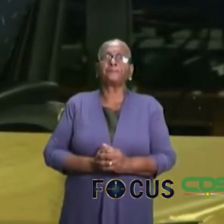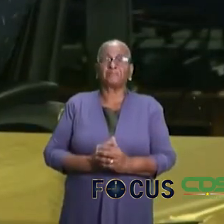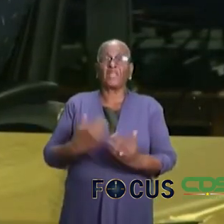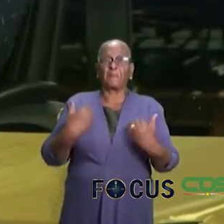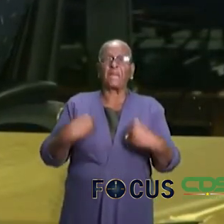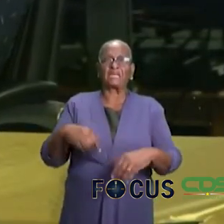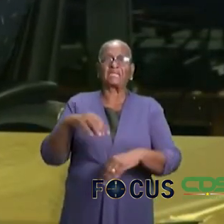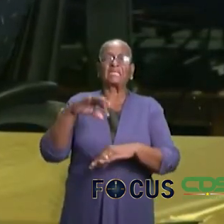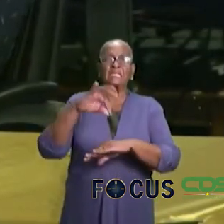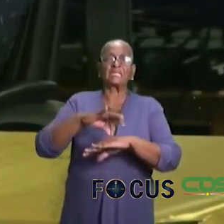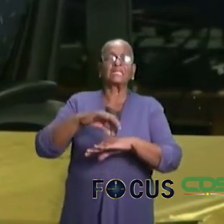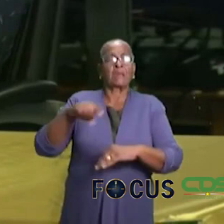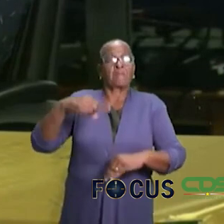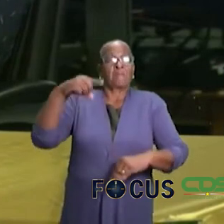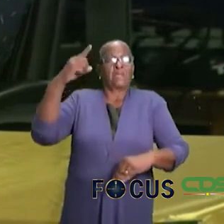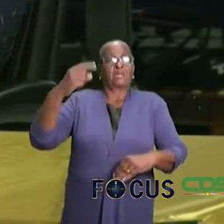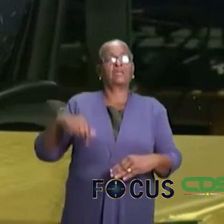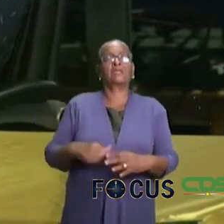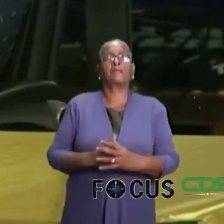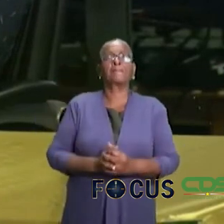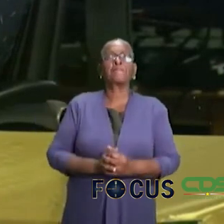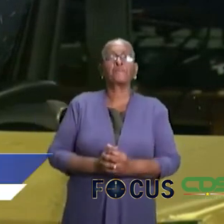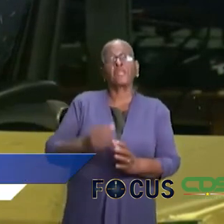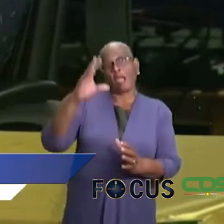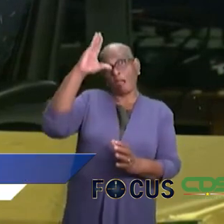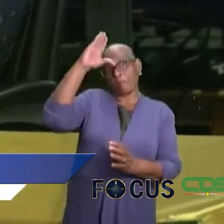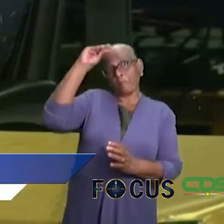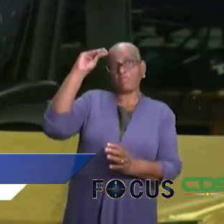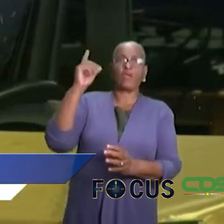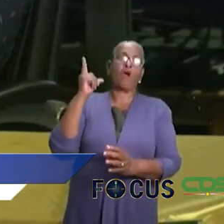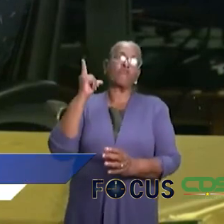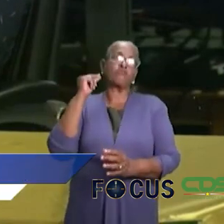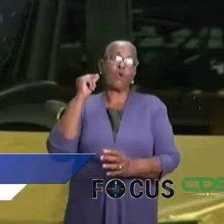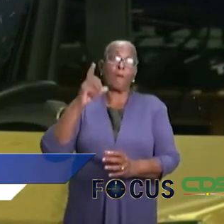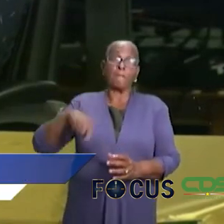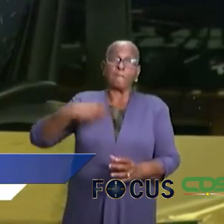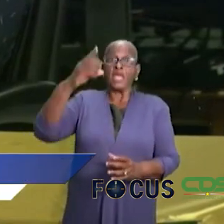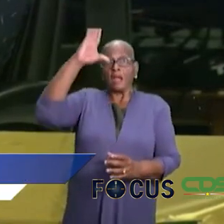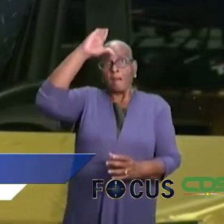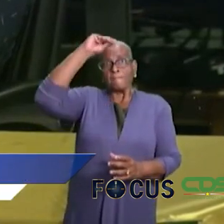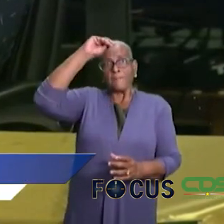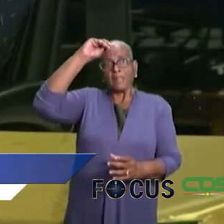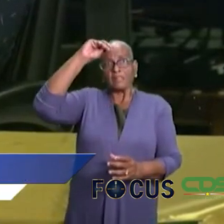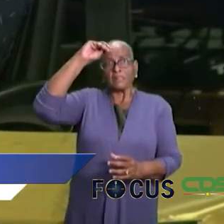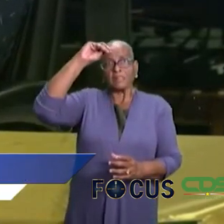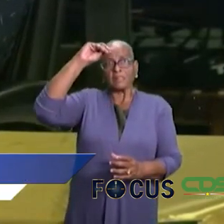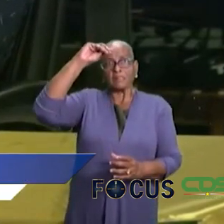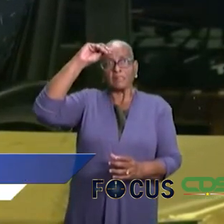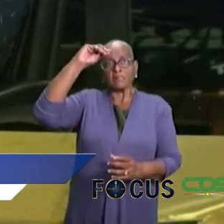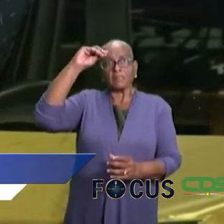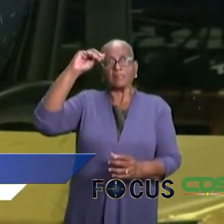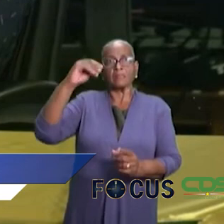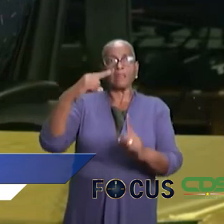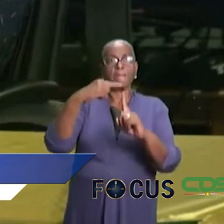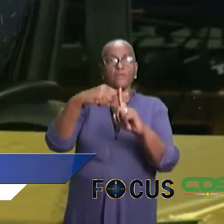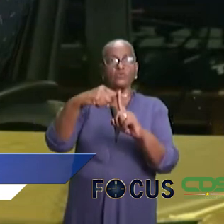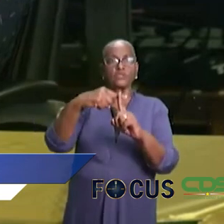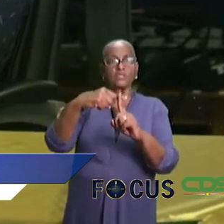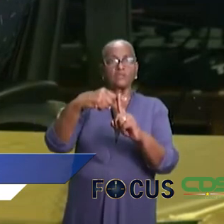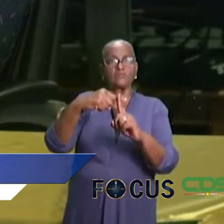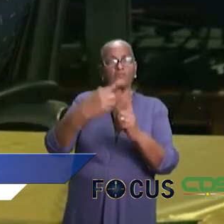Dit is hetzelfde. Man-vrouw verhouding. Meer mannen dan vrouwen. Van een 50